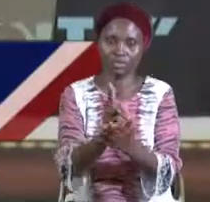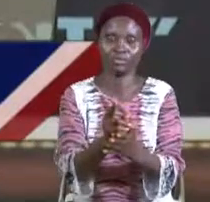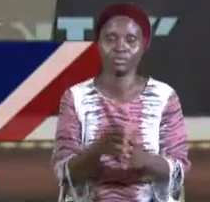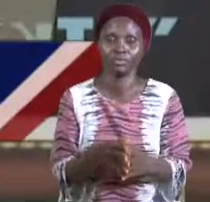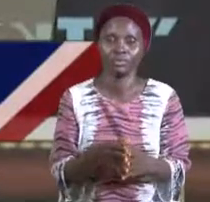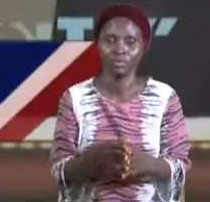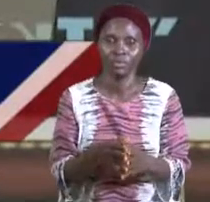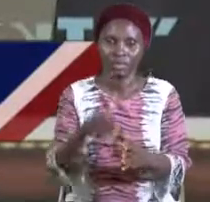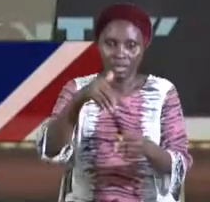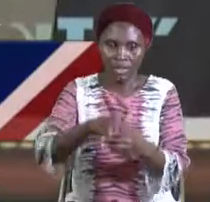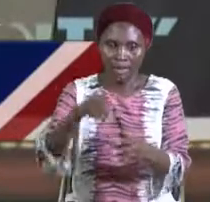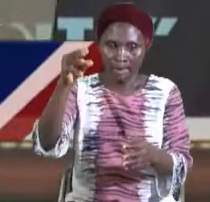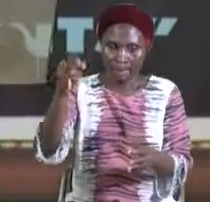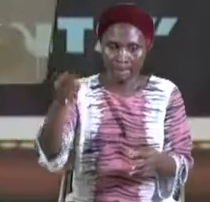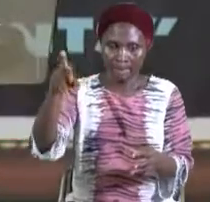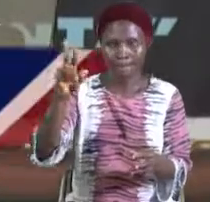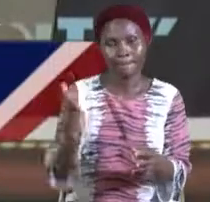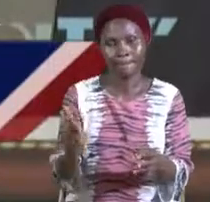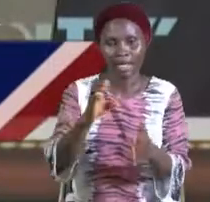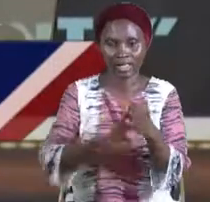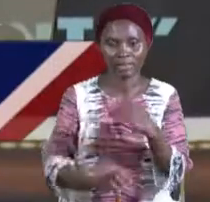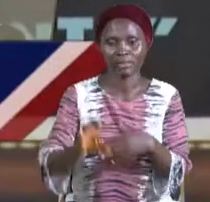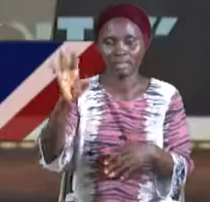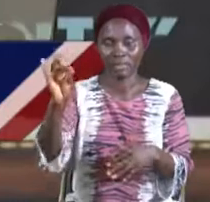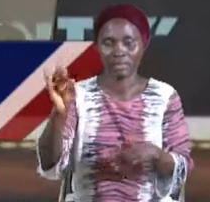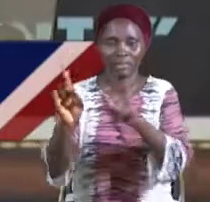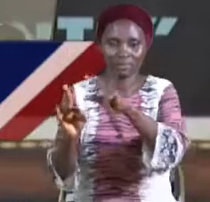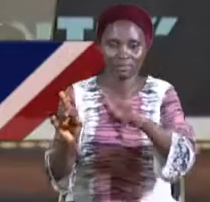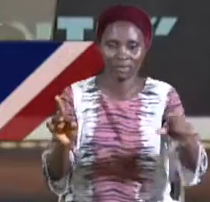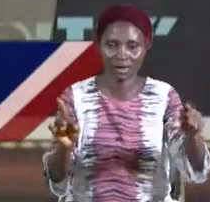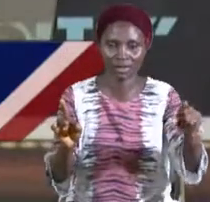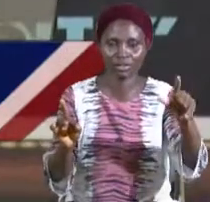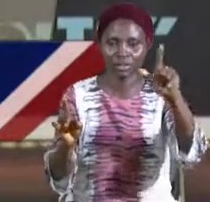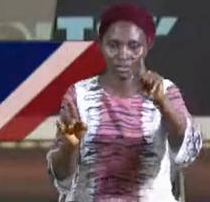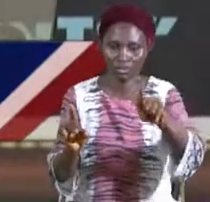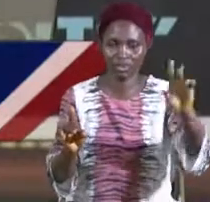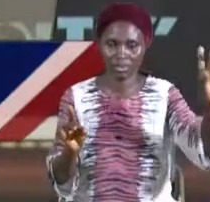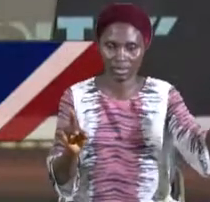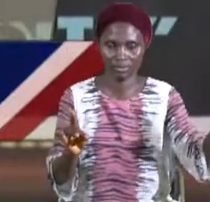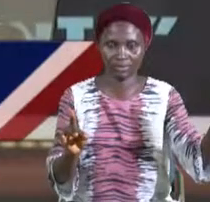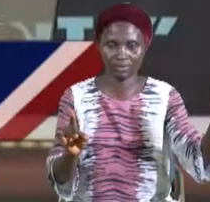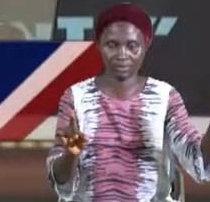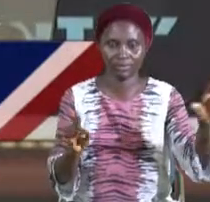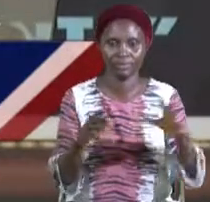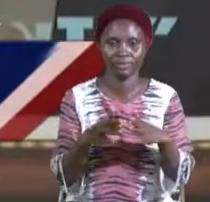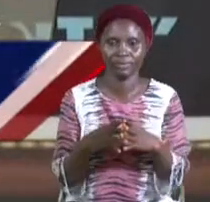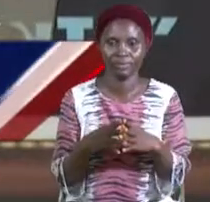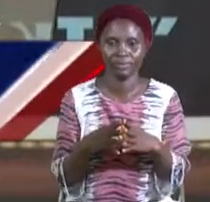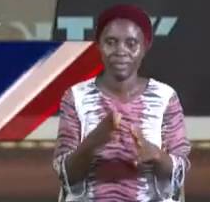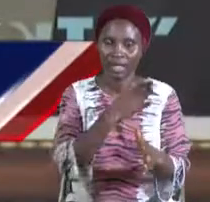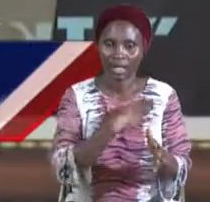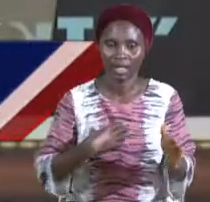8, je lis à partir du verset 27. Marc chapitre 8, verset